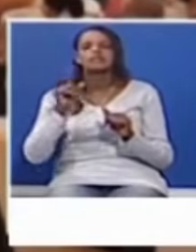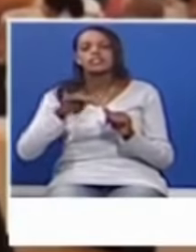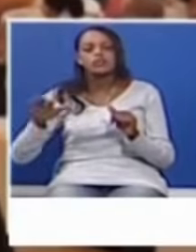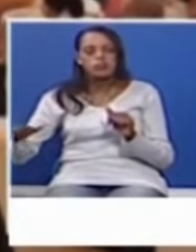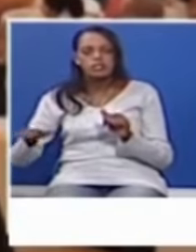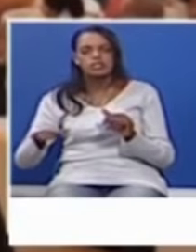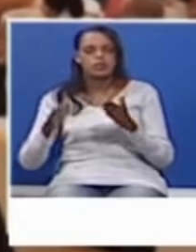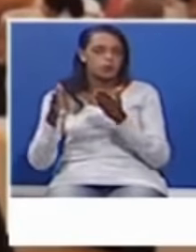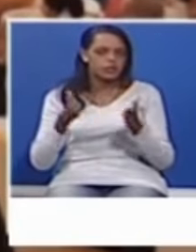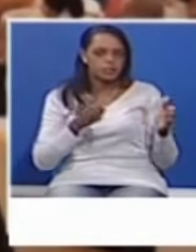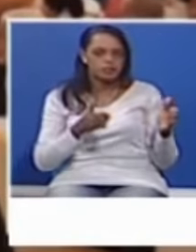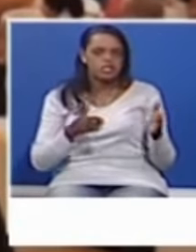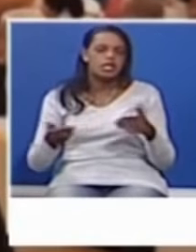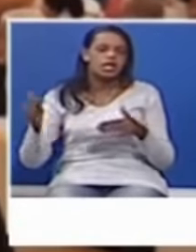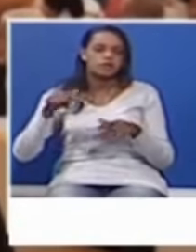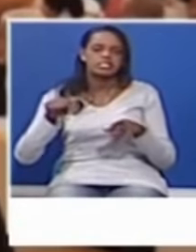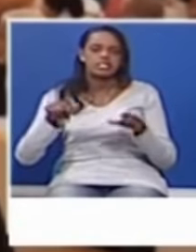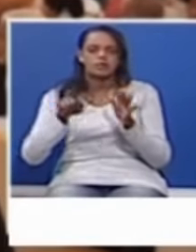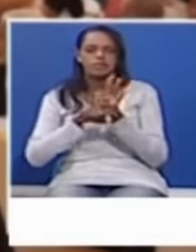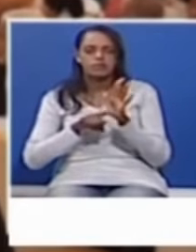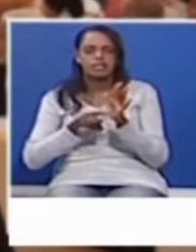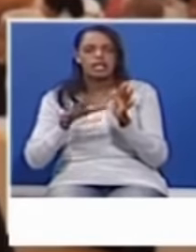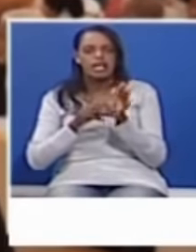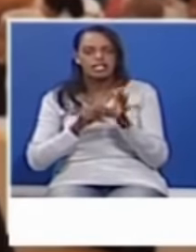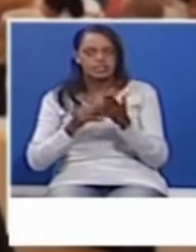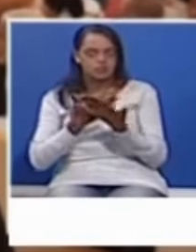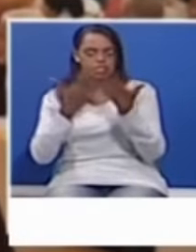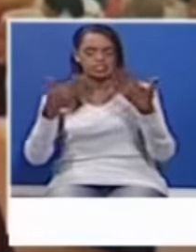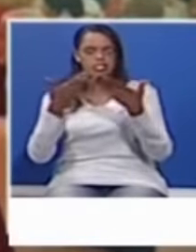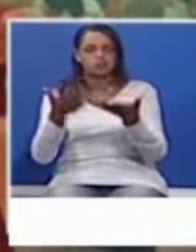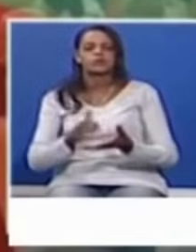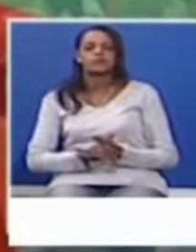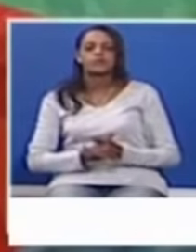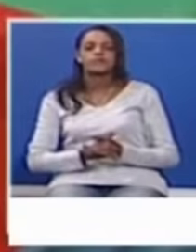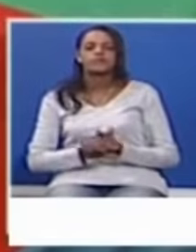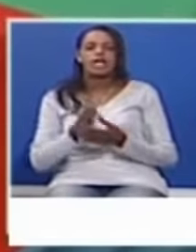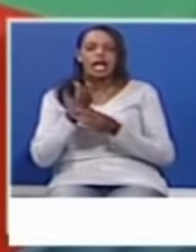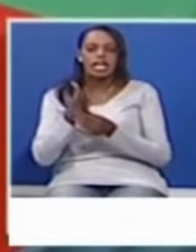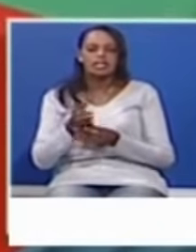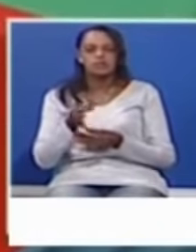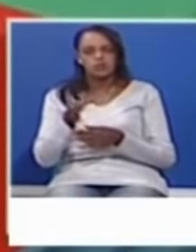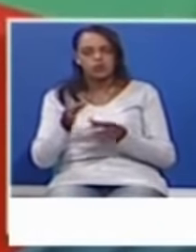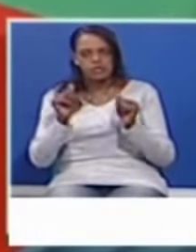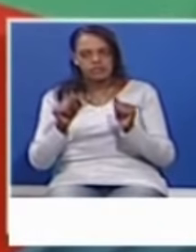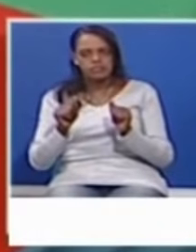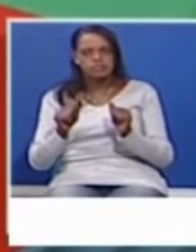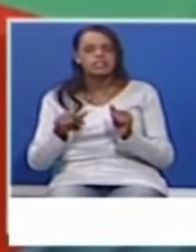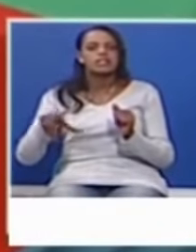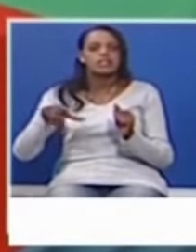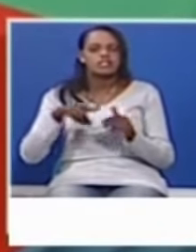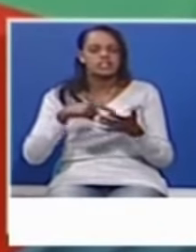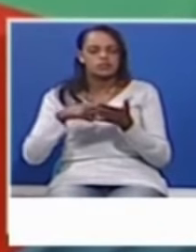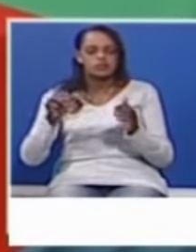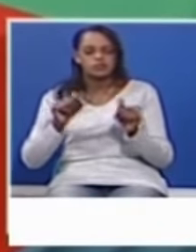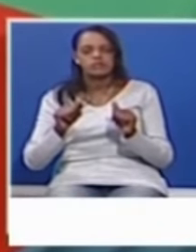ናይተን ውዳበታት ኣብ መጻ መደባት ናይ ሃገርን ዘተኮረ መግለጺ ሂቡ ሓላፊ ህዝባውን ኮማውን ጉዳያት ኣቶ ካሕሳይ ተወልደ